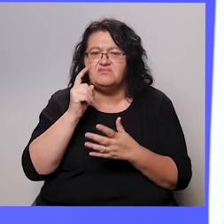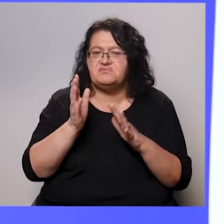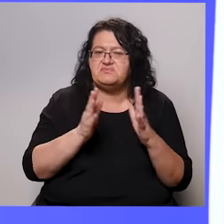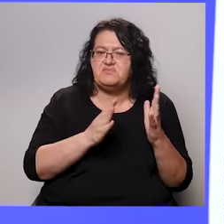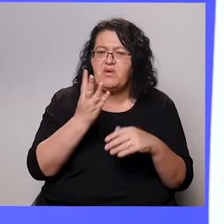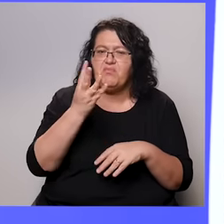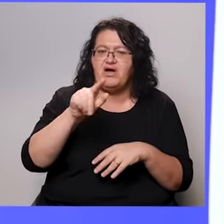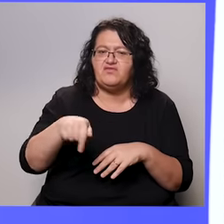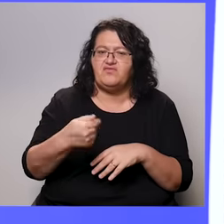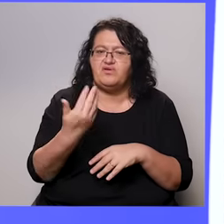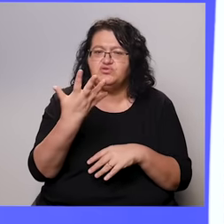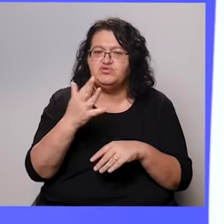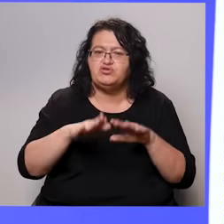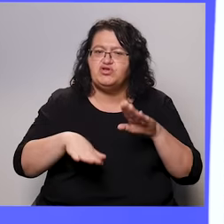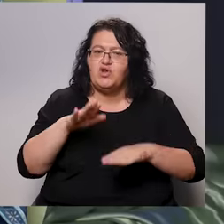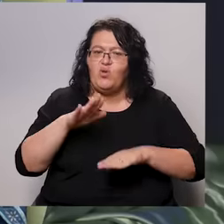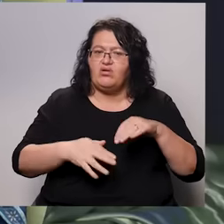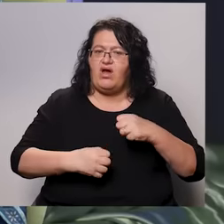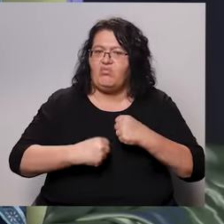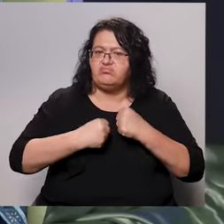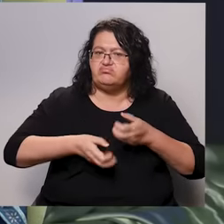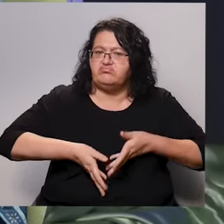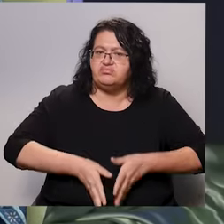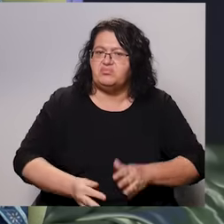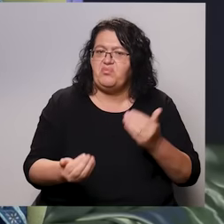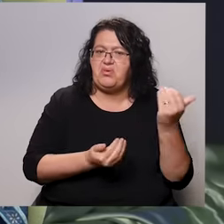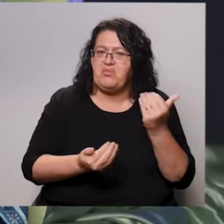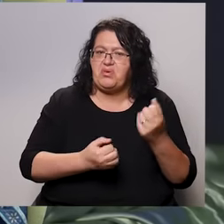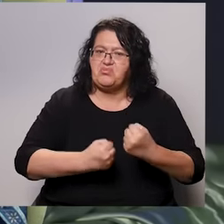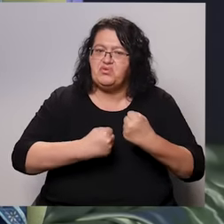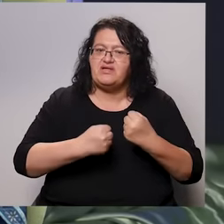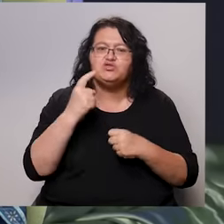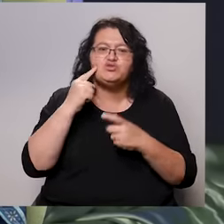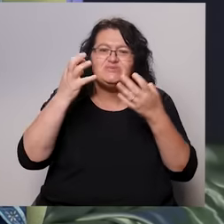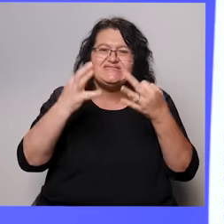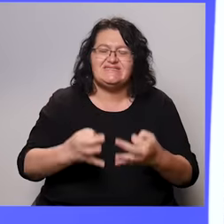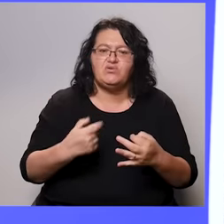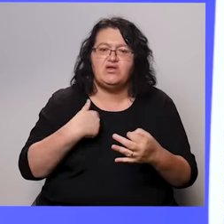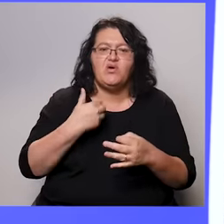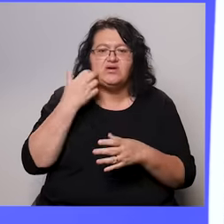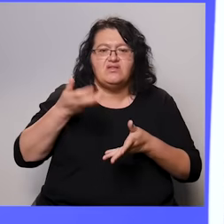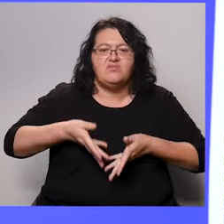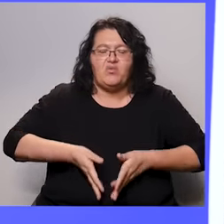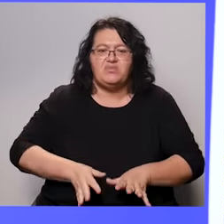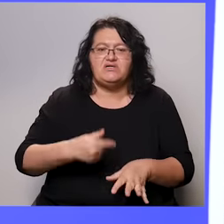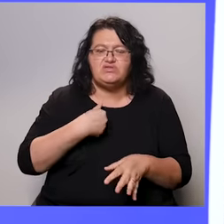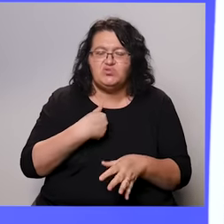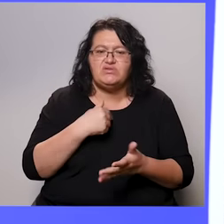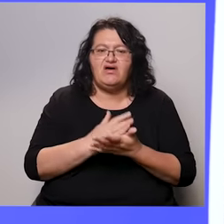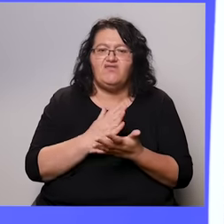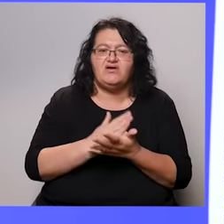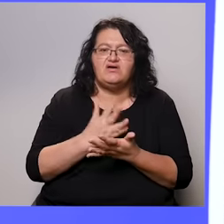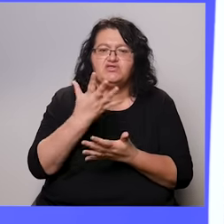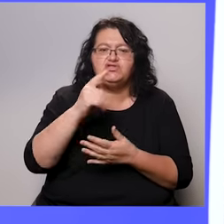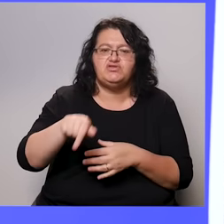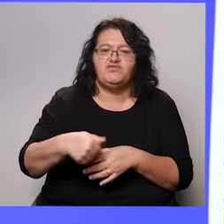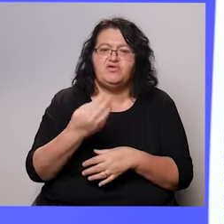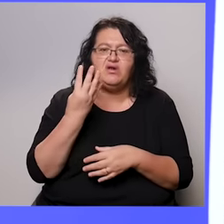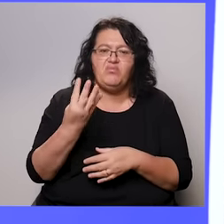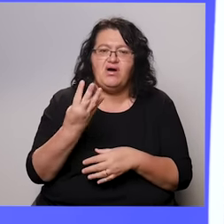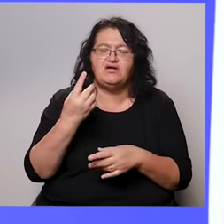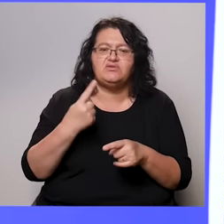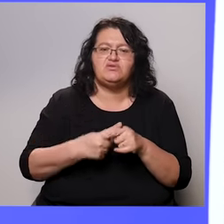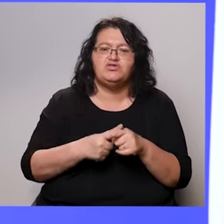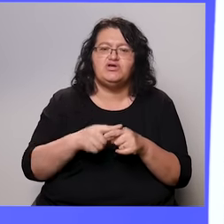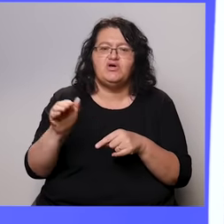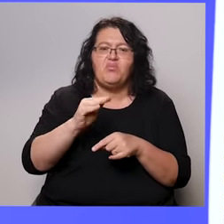cred că 4,5 kilograme. Ceea ce știu sigur este că eu când m-am născut am avut 5,4